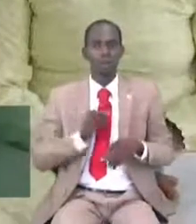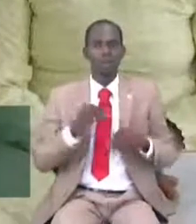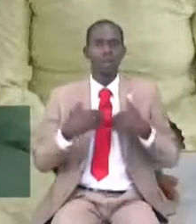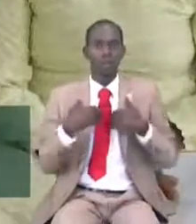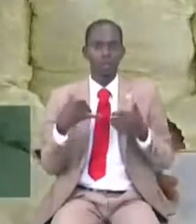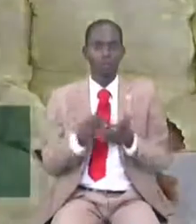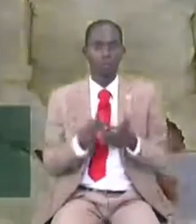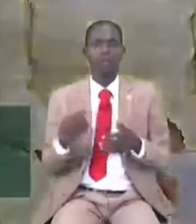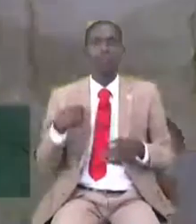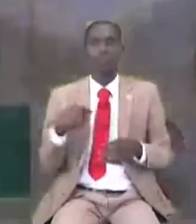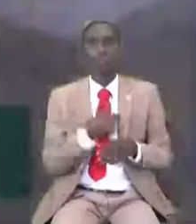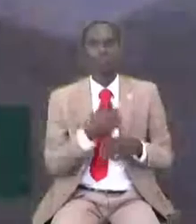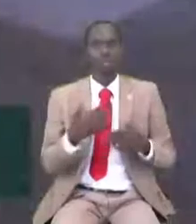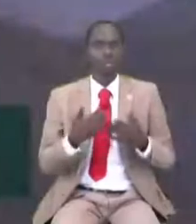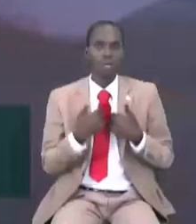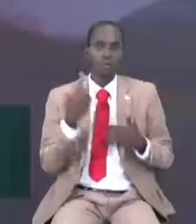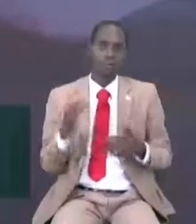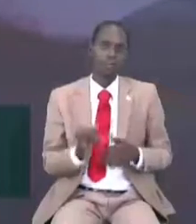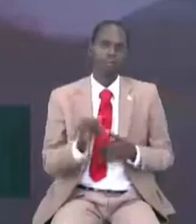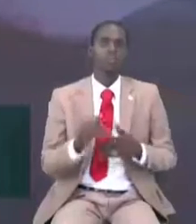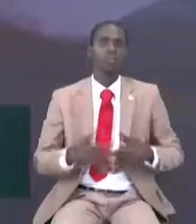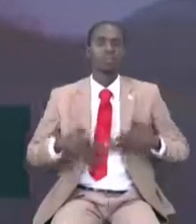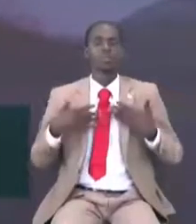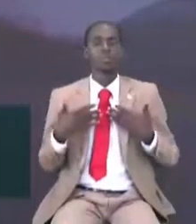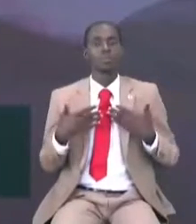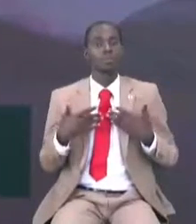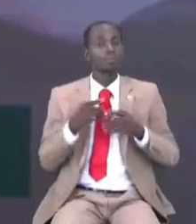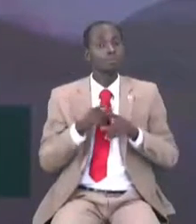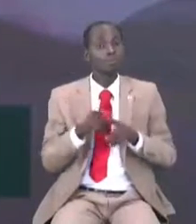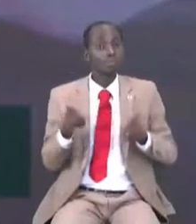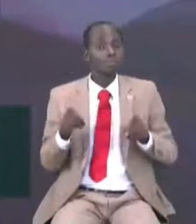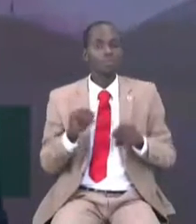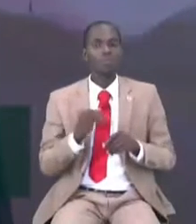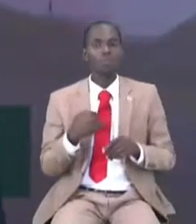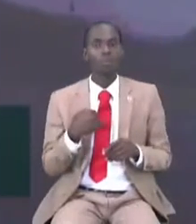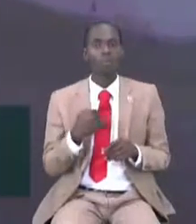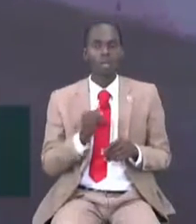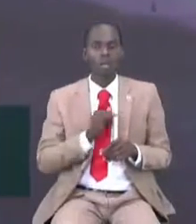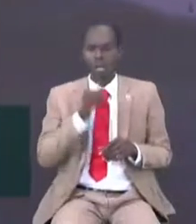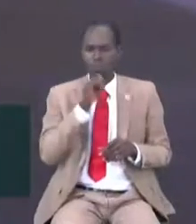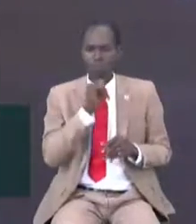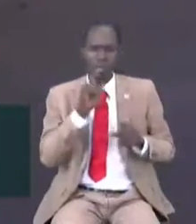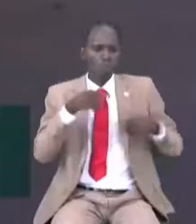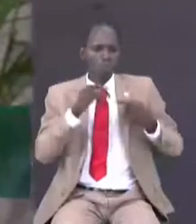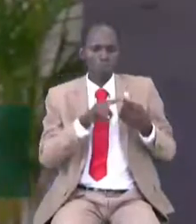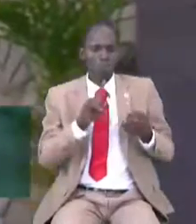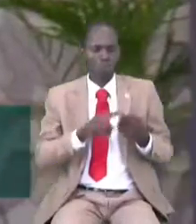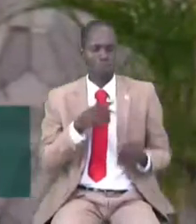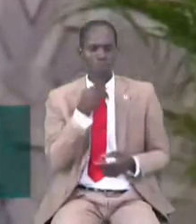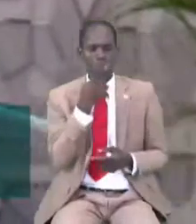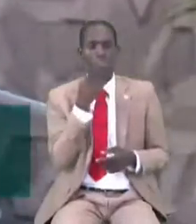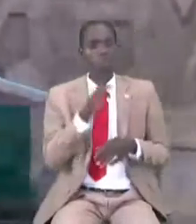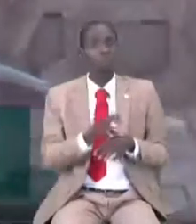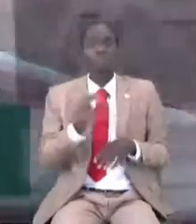Mais je ne vais pas aller à une église pentecôtiste. Mais quiconque croit en lui, mais je ne vais